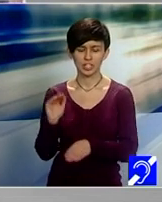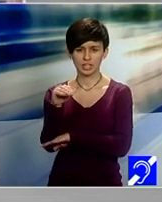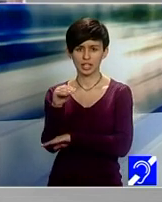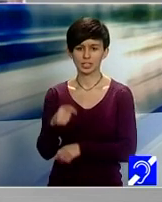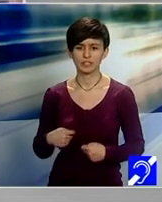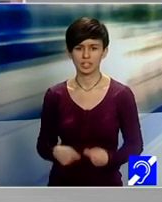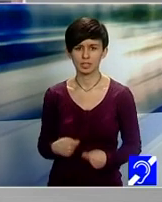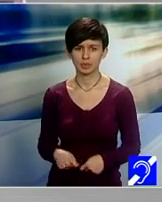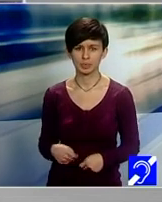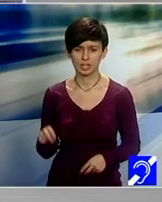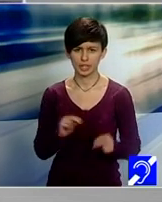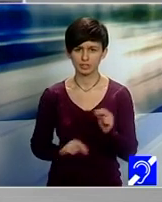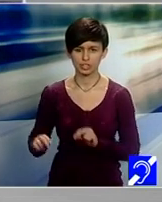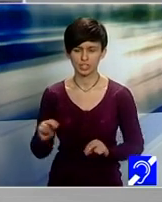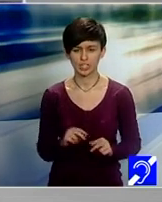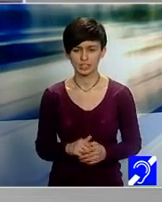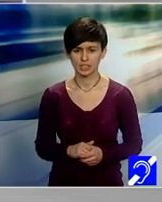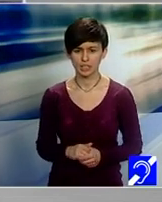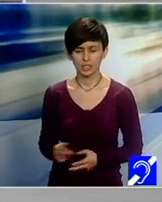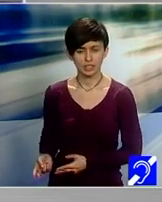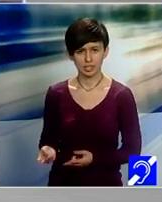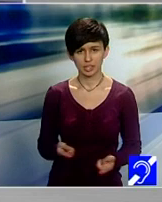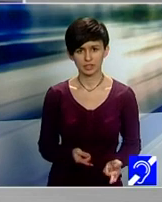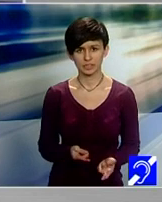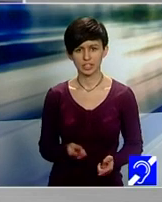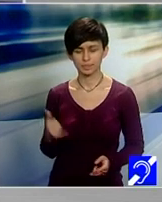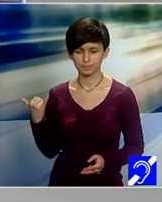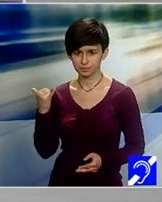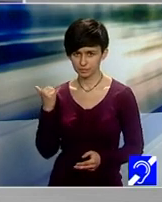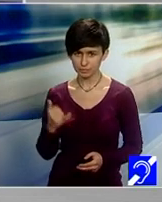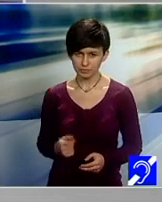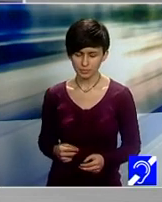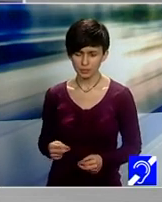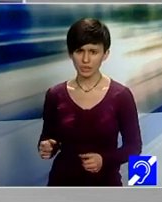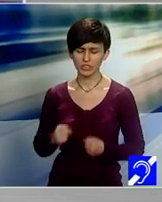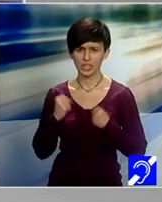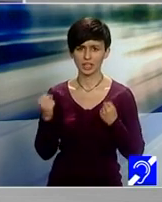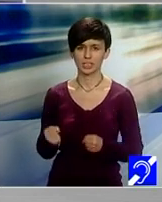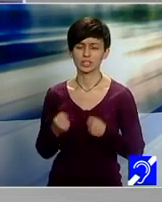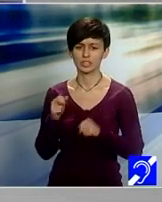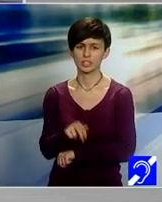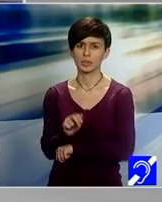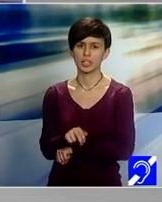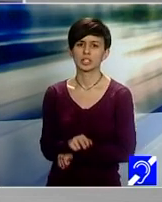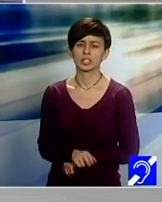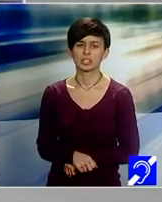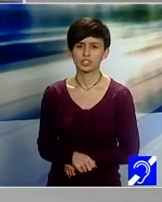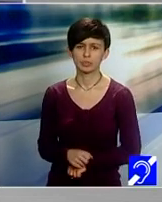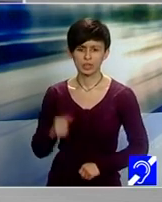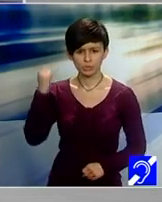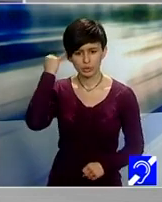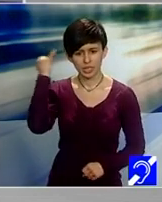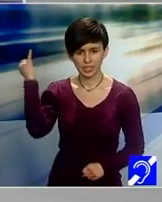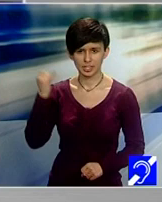Îi invităm ulterior să ia parte la activități, să participe cu idei, cu inițiative. Sigur